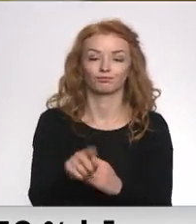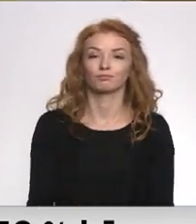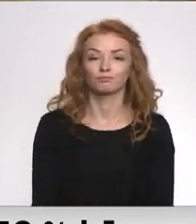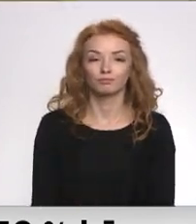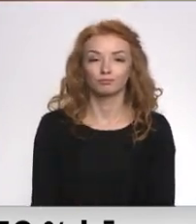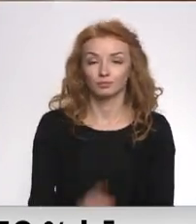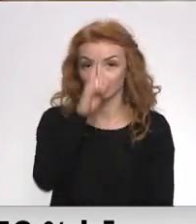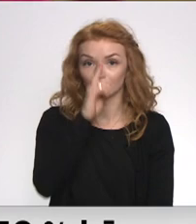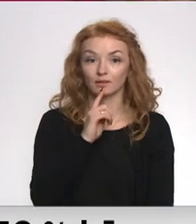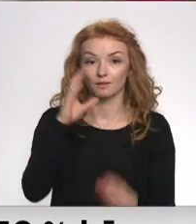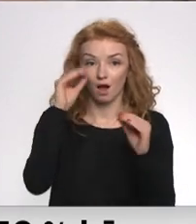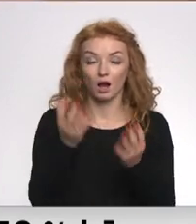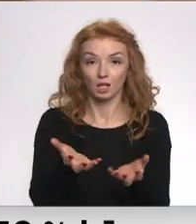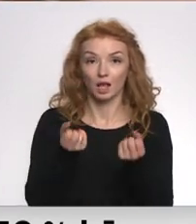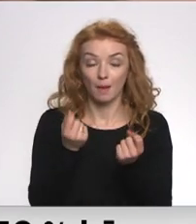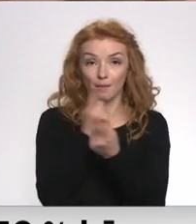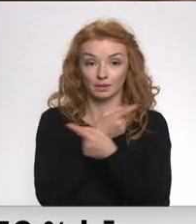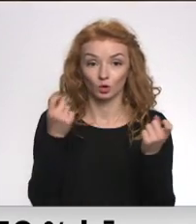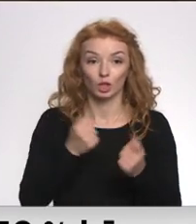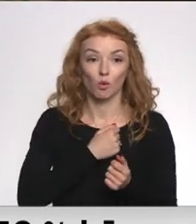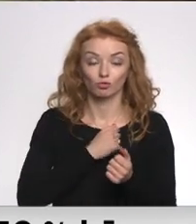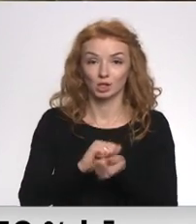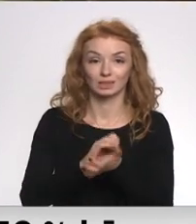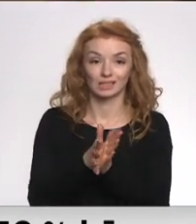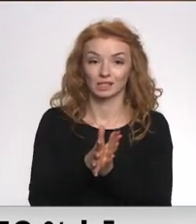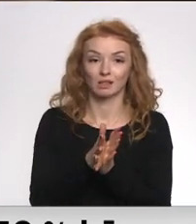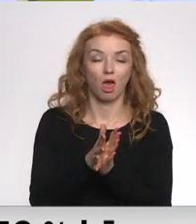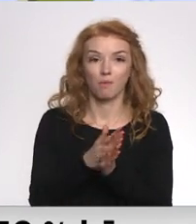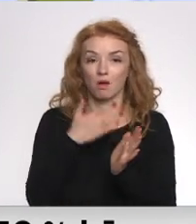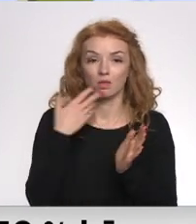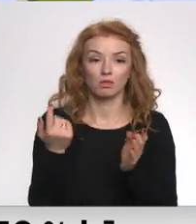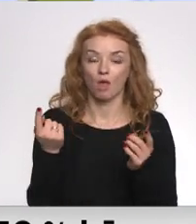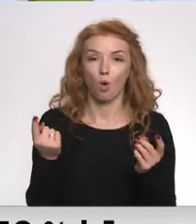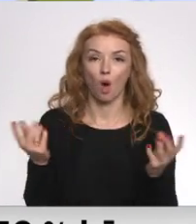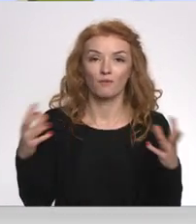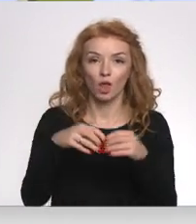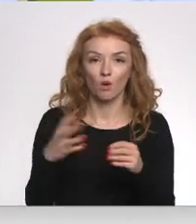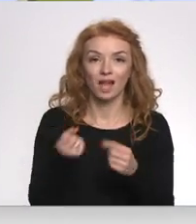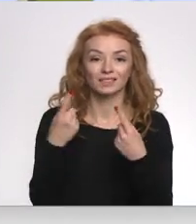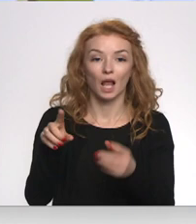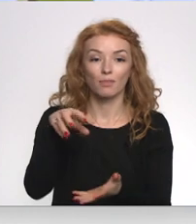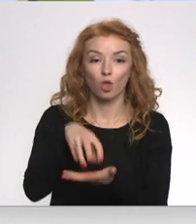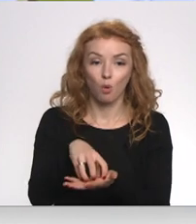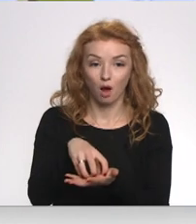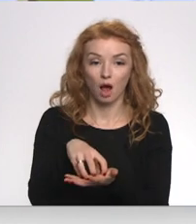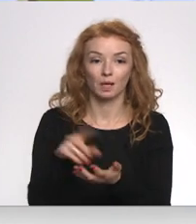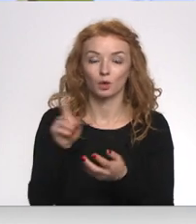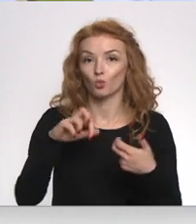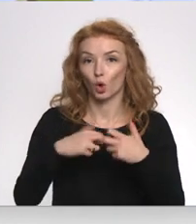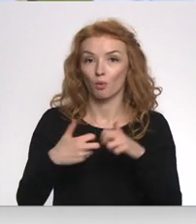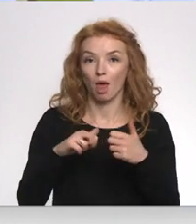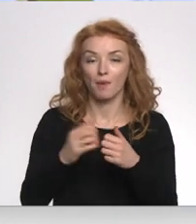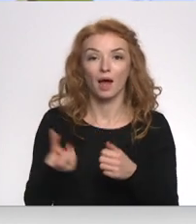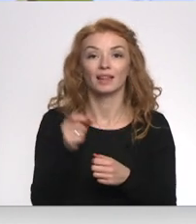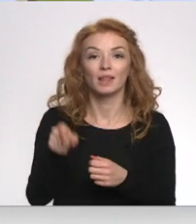Svētdienas vakarā saņēmām ziņu, ka diemžēl sistēma nesinhronizējās ar citām datubāzēm. Tur ir problēma ar tiem